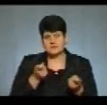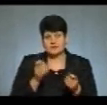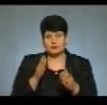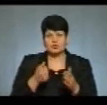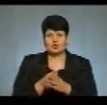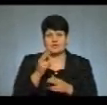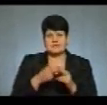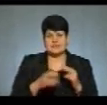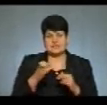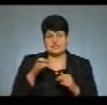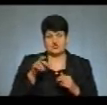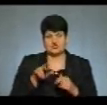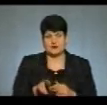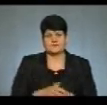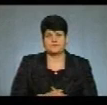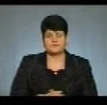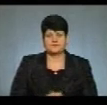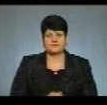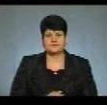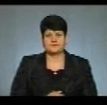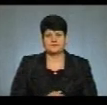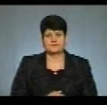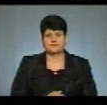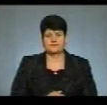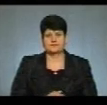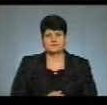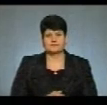кінця січня. Богдан Буденчук, Юрій Багрій. Новини.